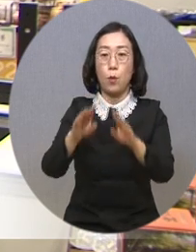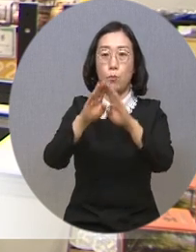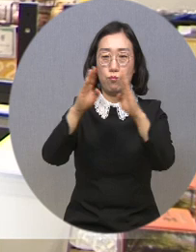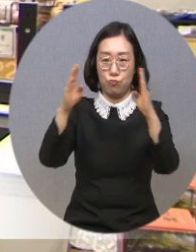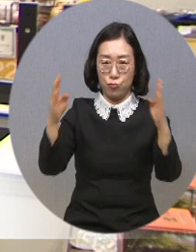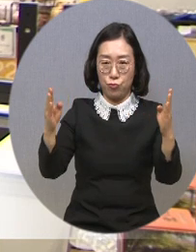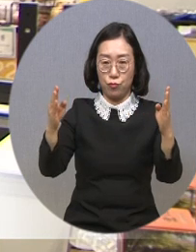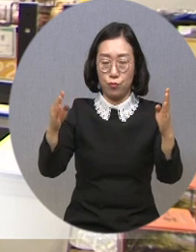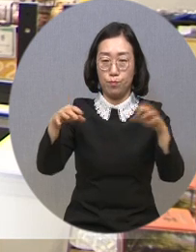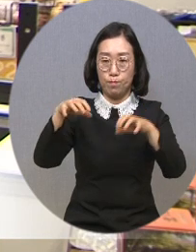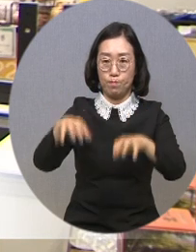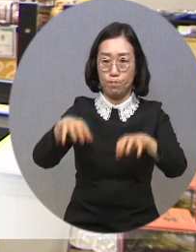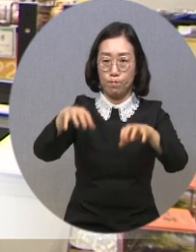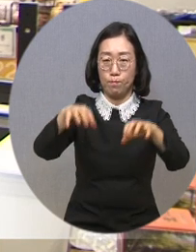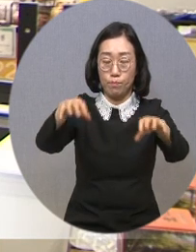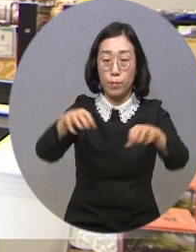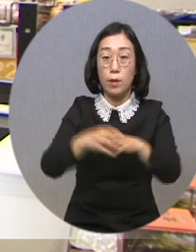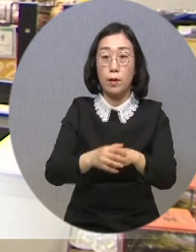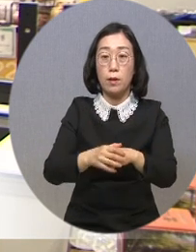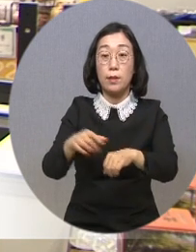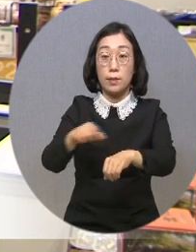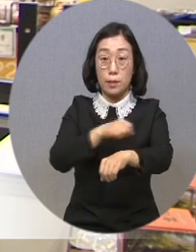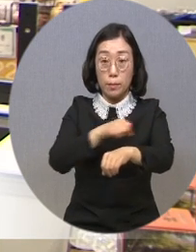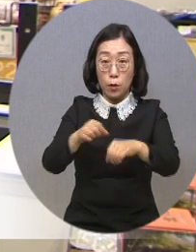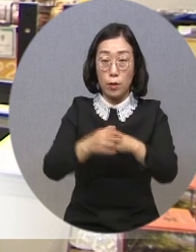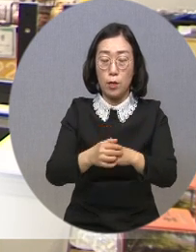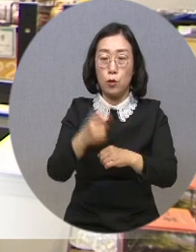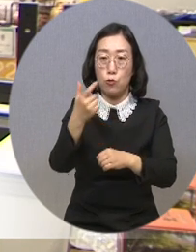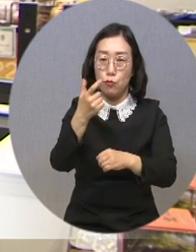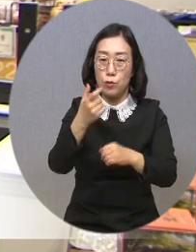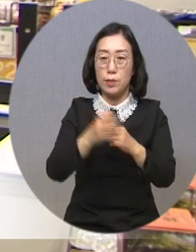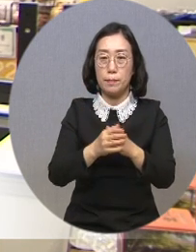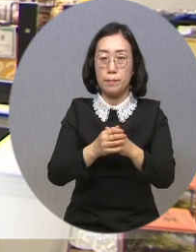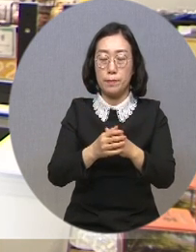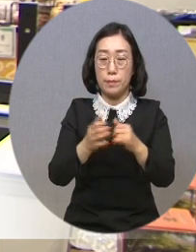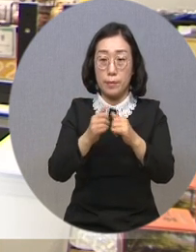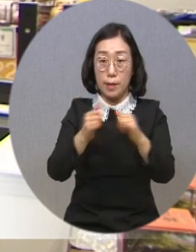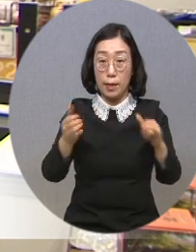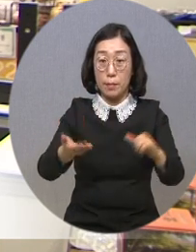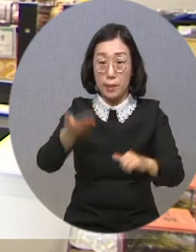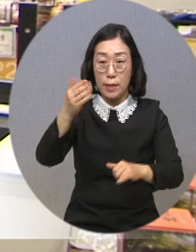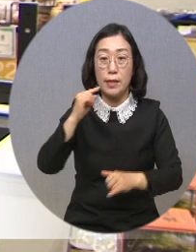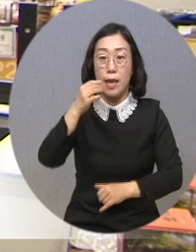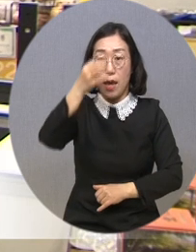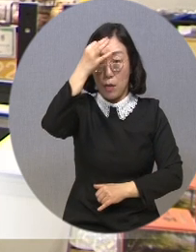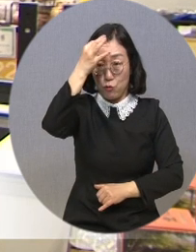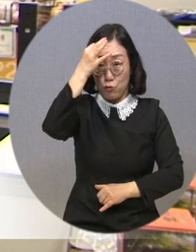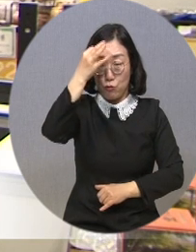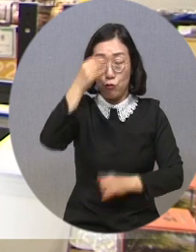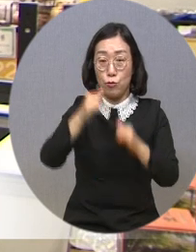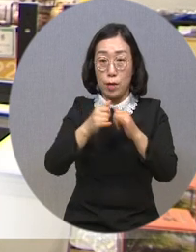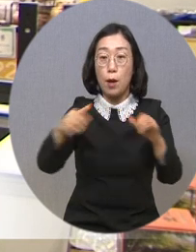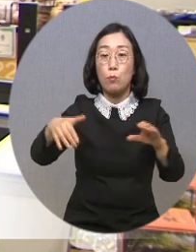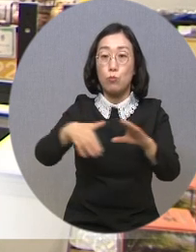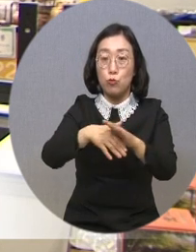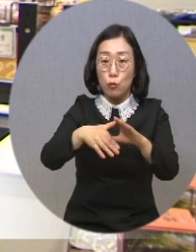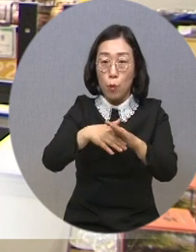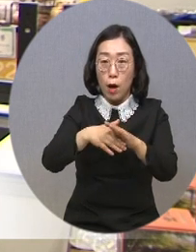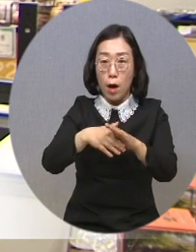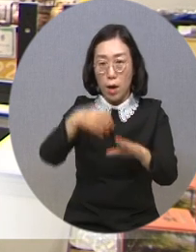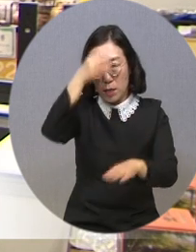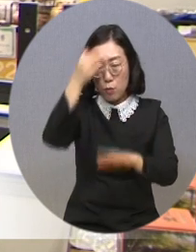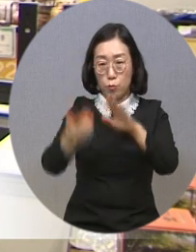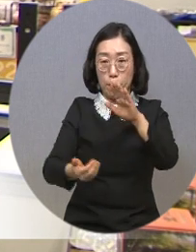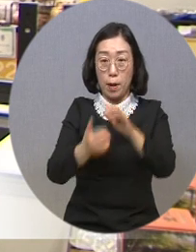되었고, 특별히 이번에는 약 60여 명의 예술인들이 한국 예술 문화 명인